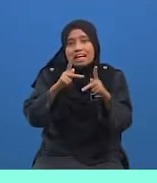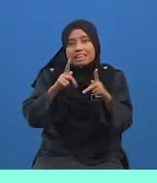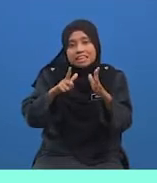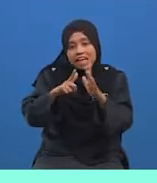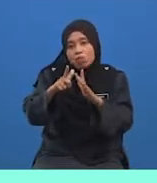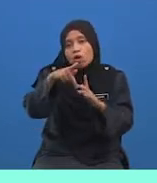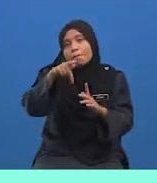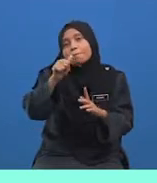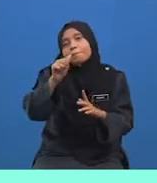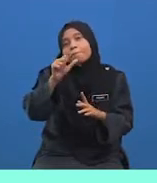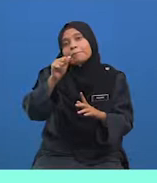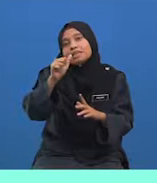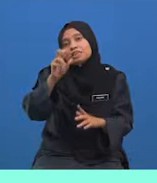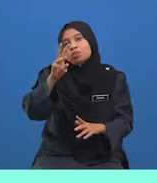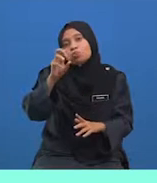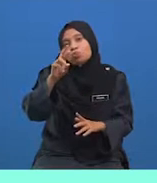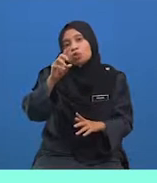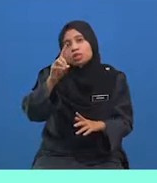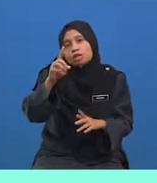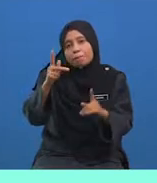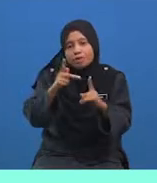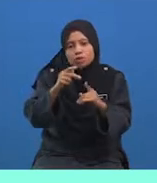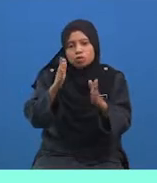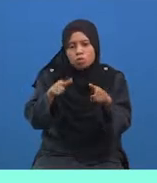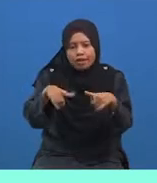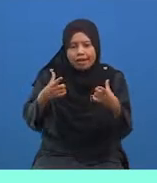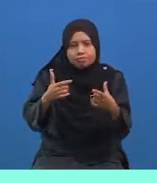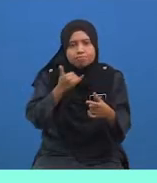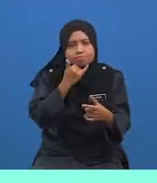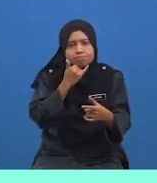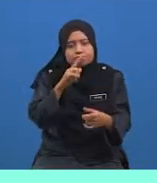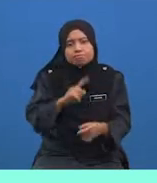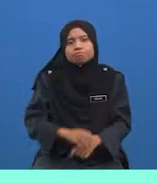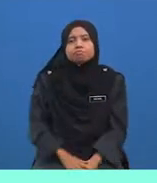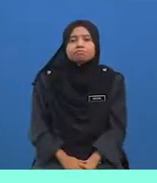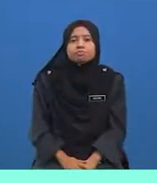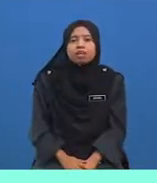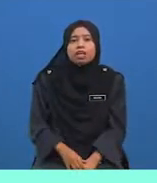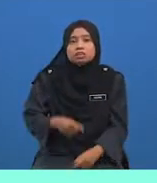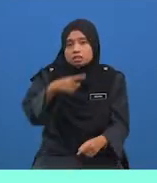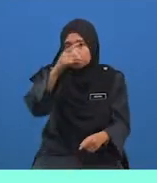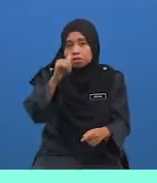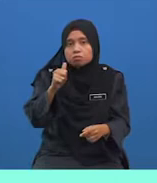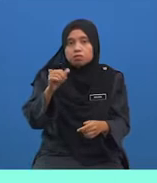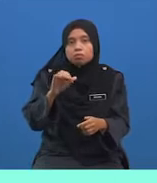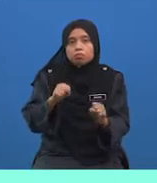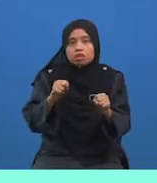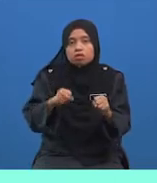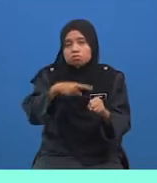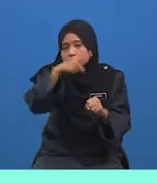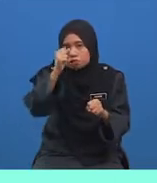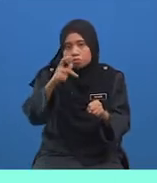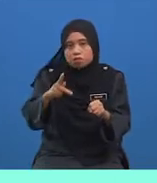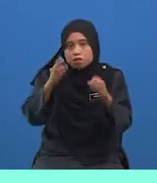umum. Hal ini sangat berbahaya ya murid-murid, kerana ianya boleh